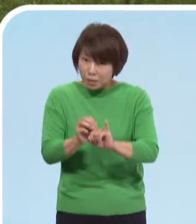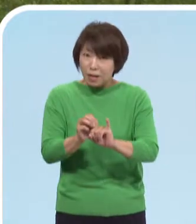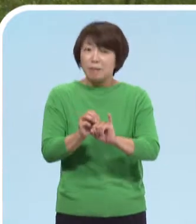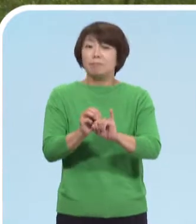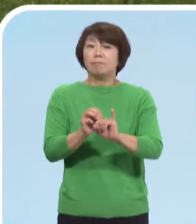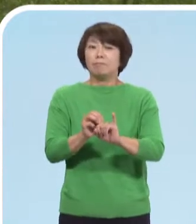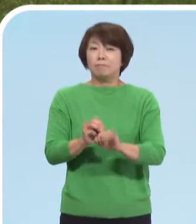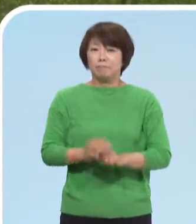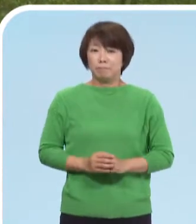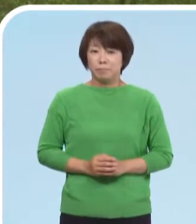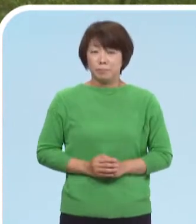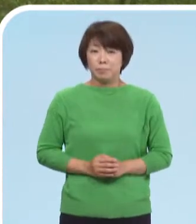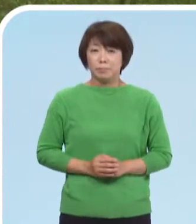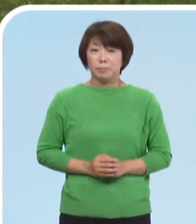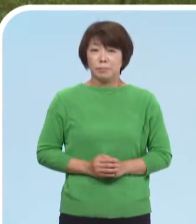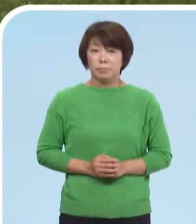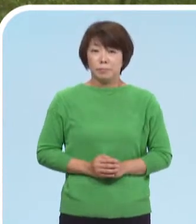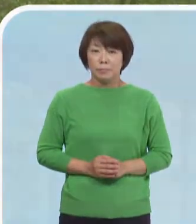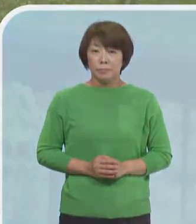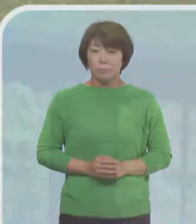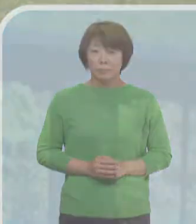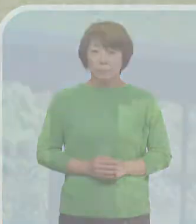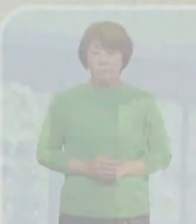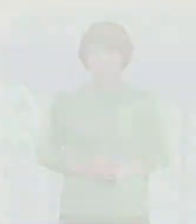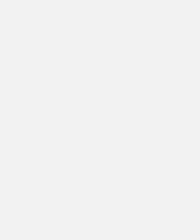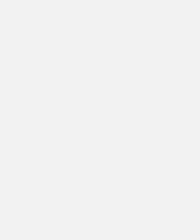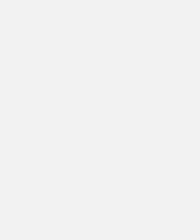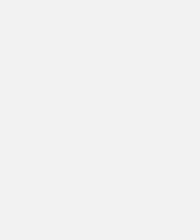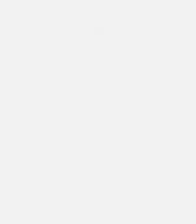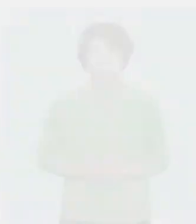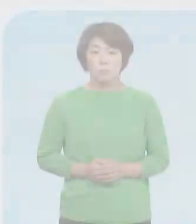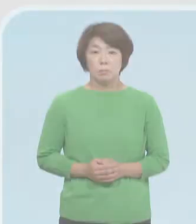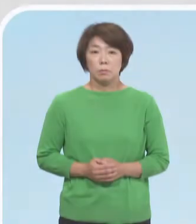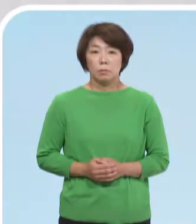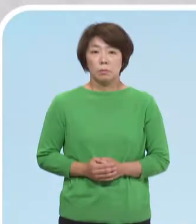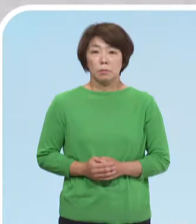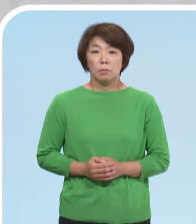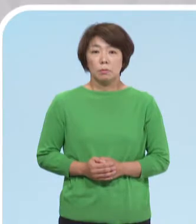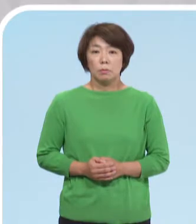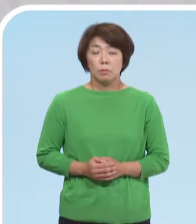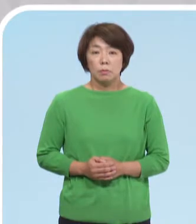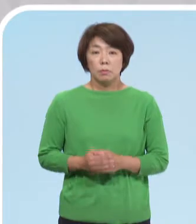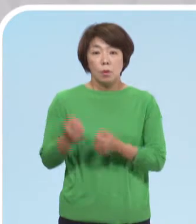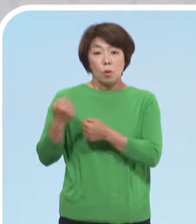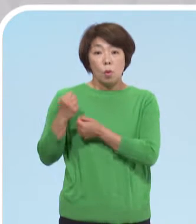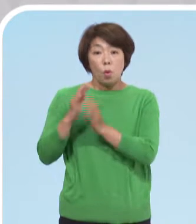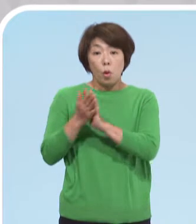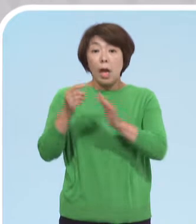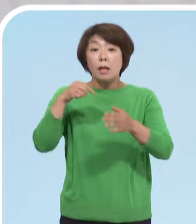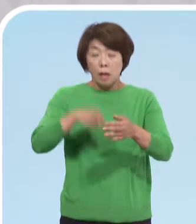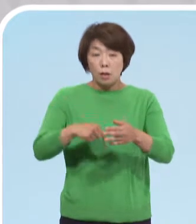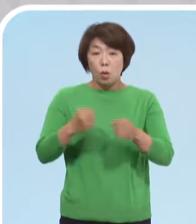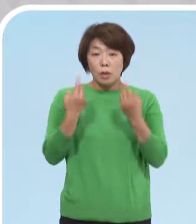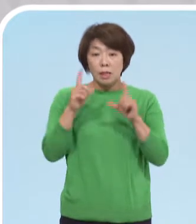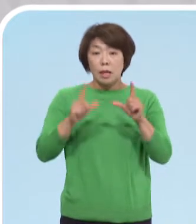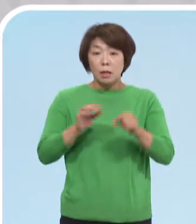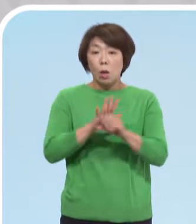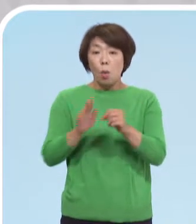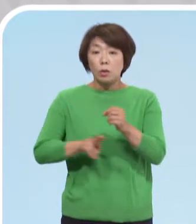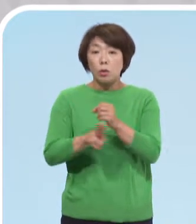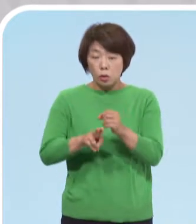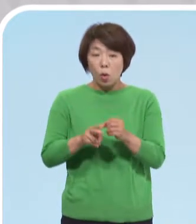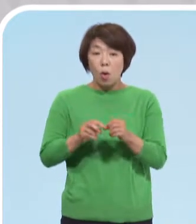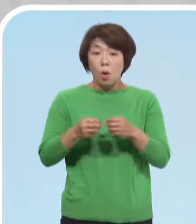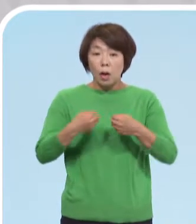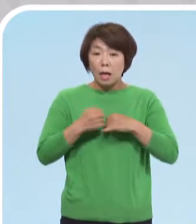輝いていました。 県内の新型コロナウイルスの